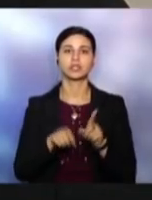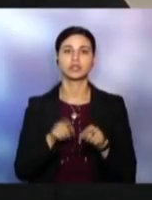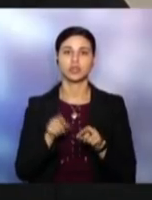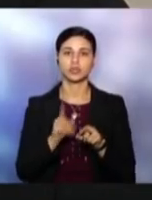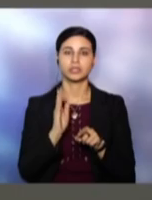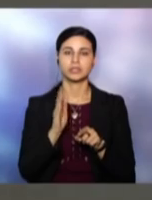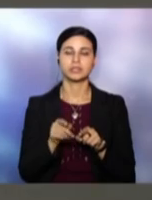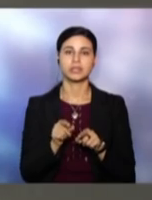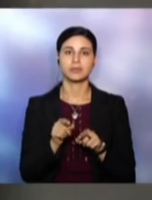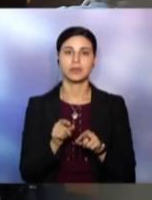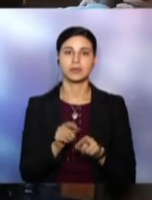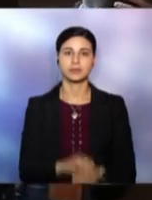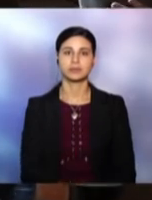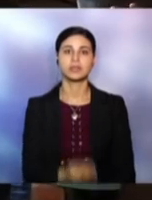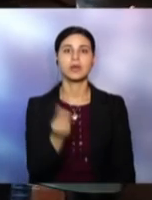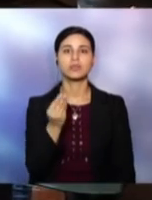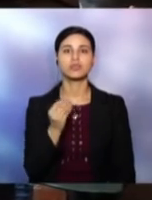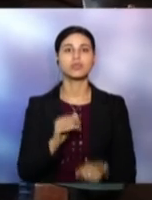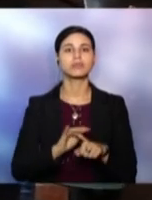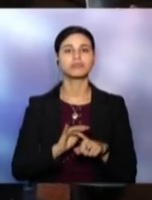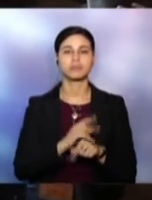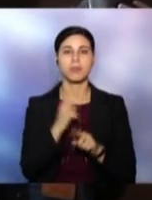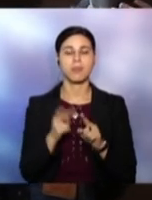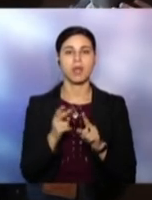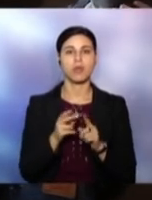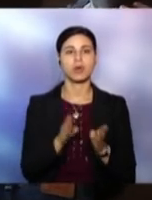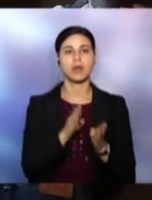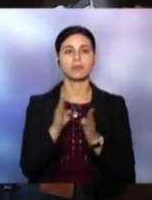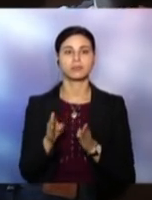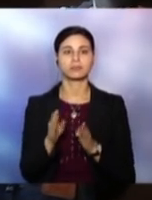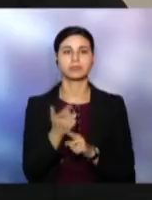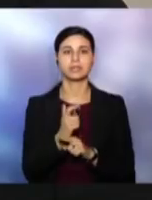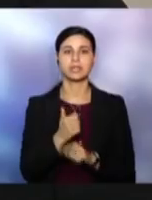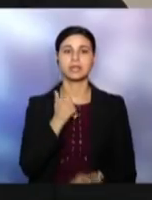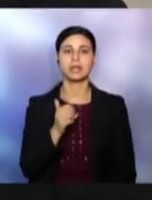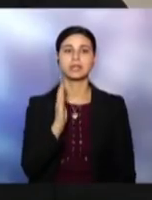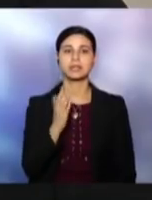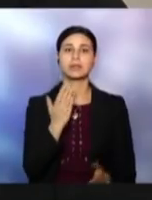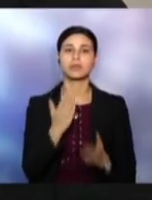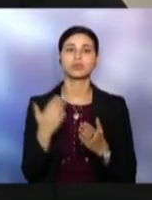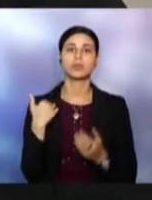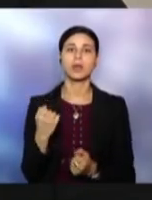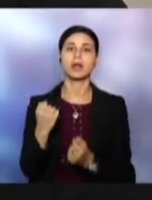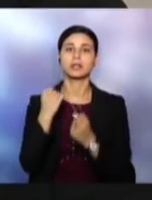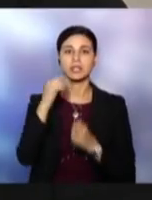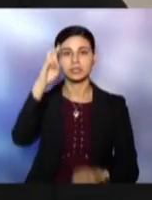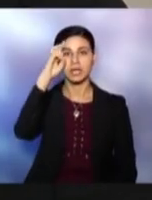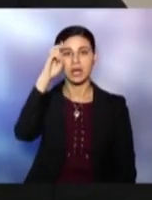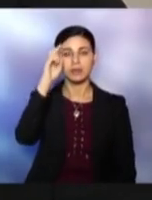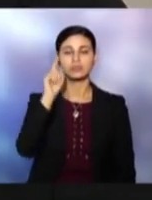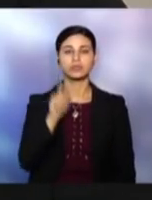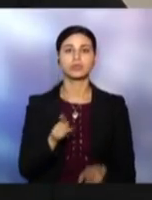გადმოიწევს მატერიალური მდგომარეობის გამო მეორე პლანზე. ძალიან კარგი იქნება, თუ იქნება მხარდაჭერა სახელმწიფოსგან. არა